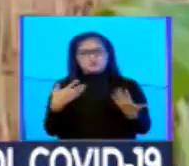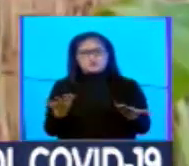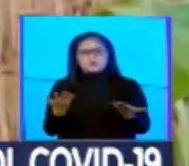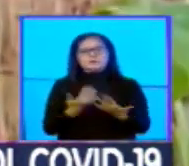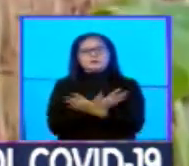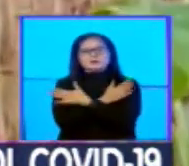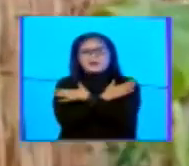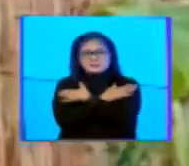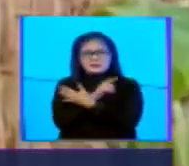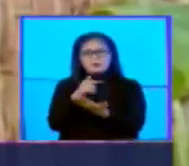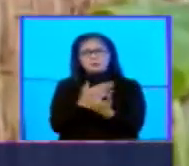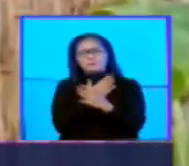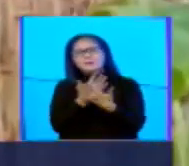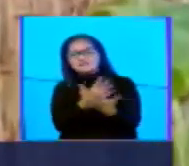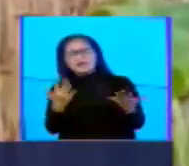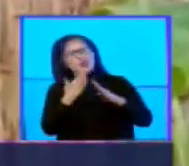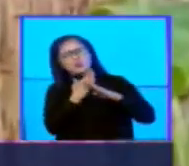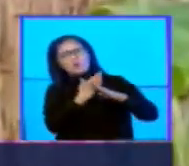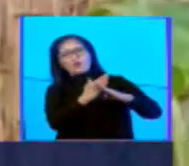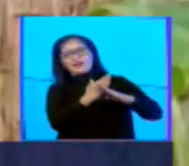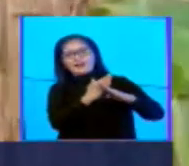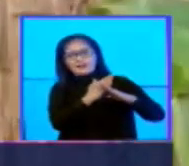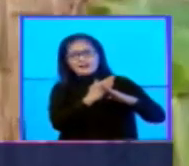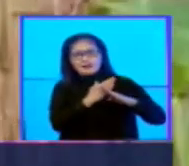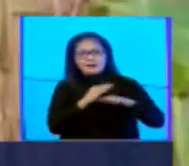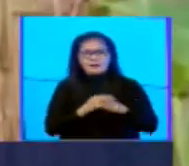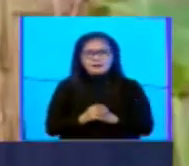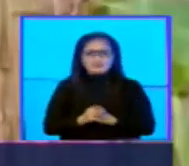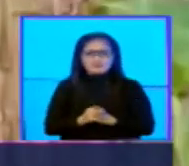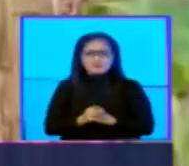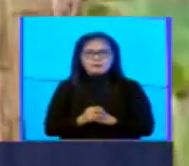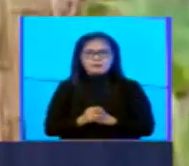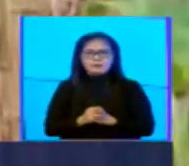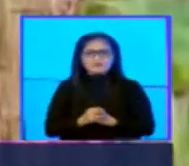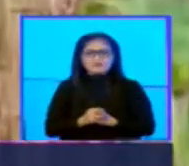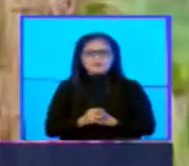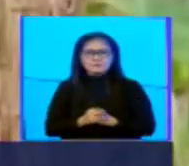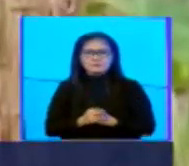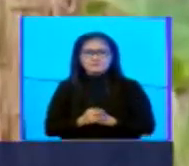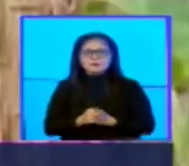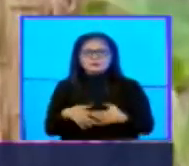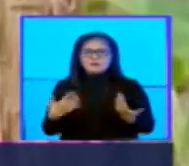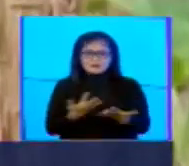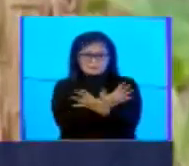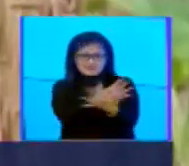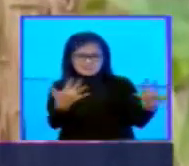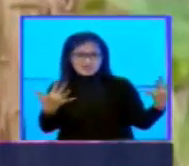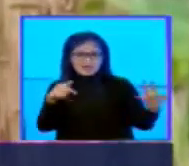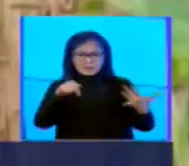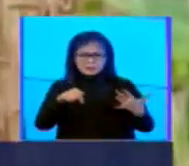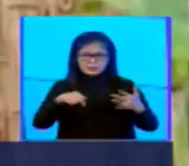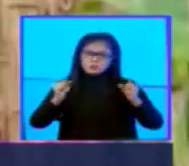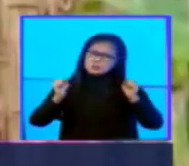berhenti, ternyata pihak keluarga yang notabene tadi melakukan kesepakatan menerima, ternyata tidak, dia